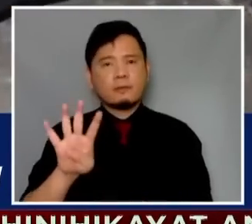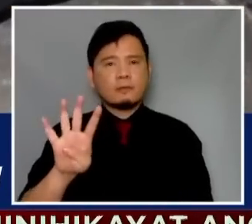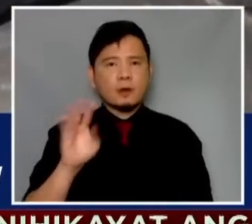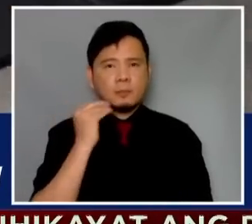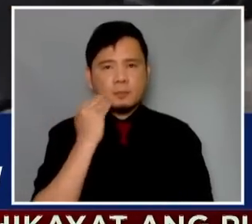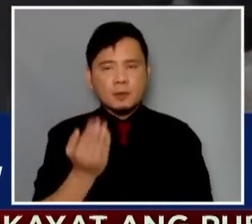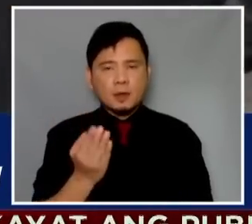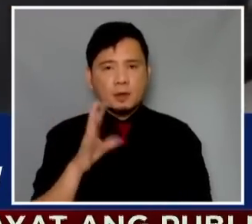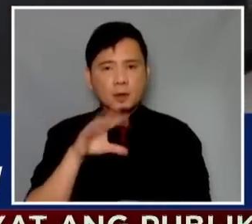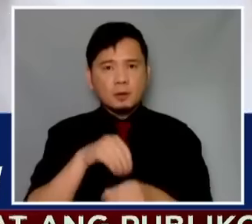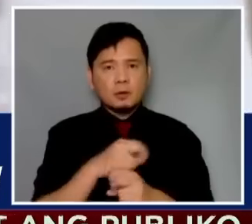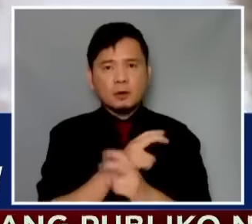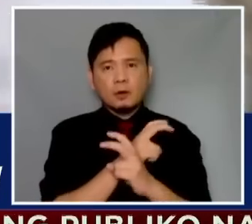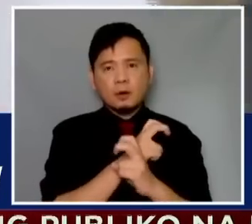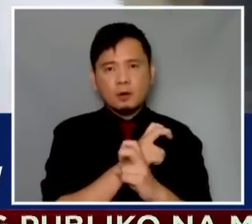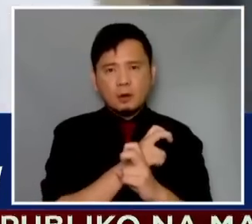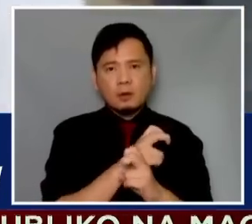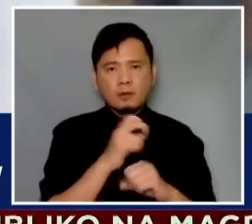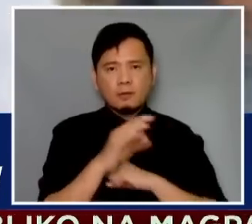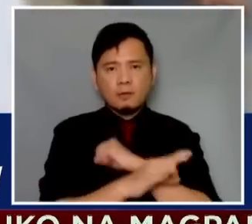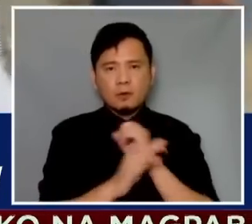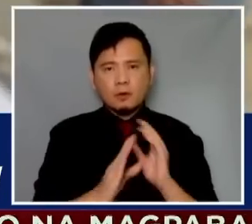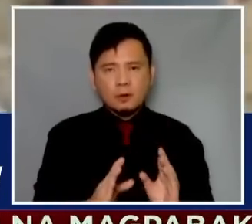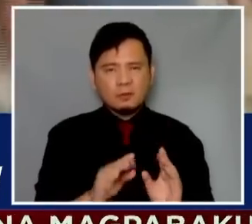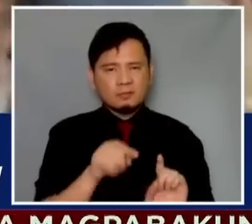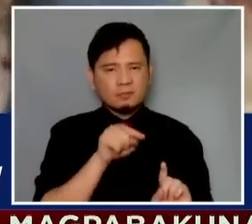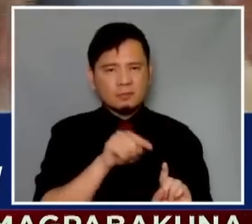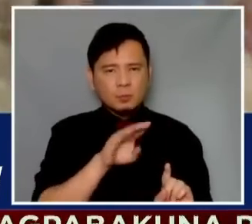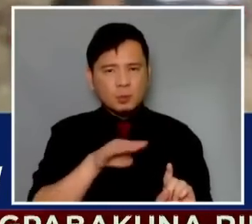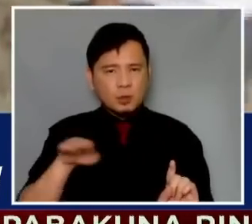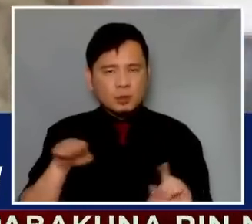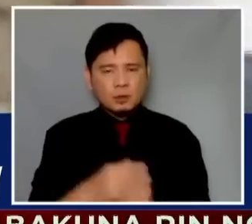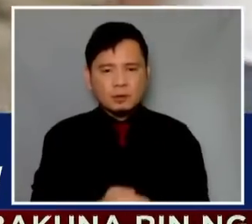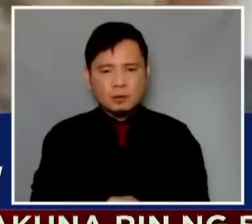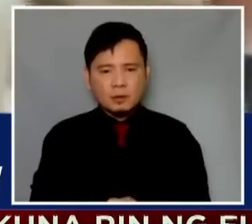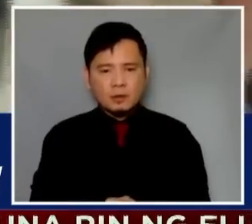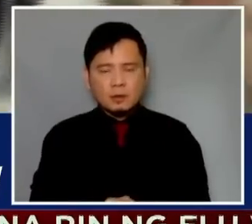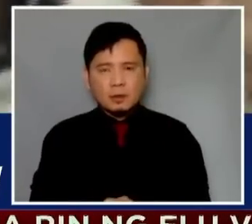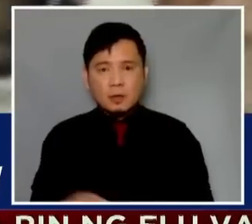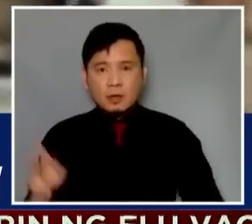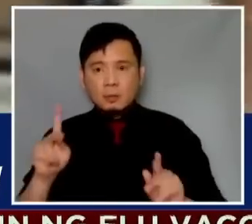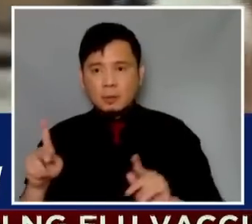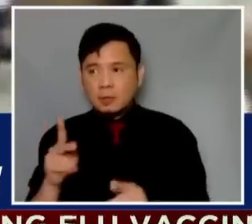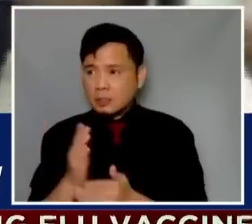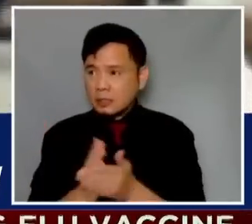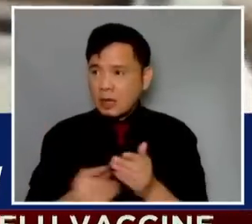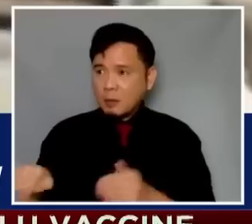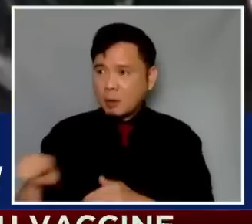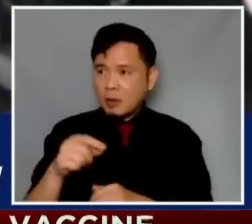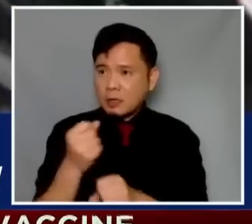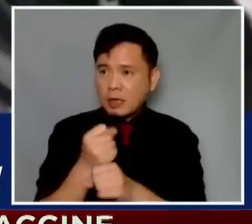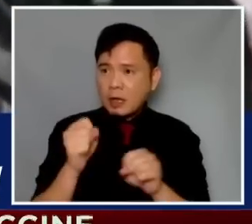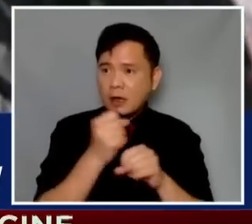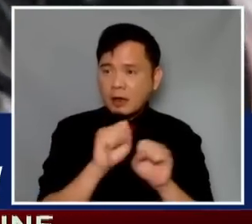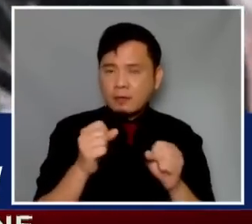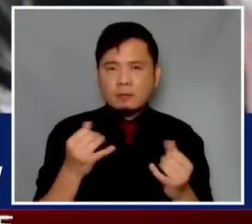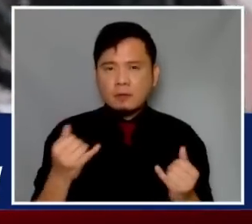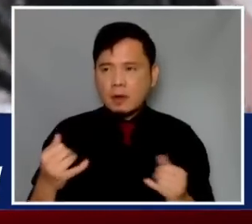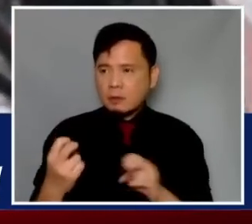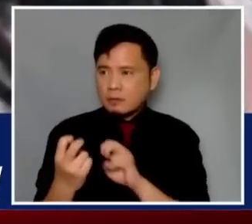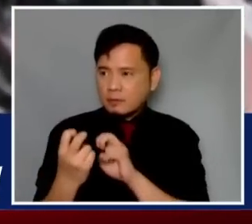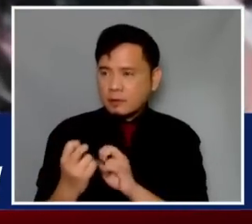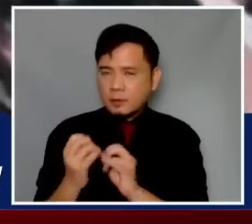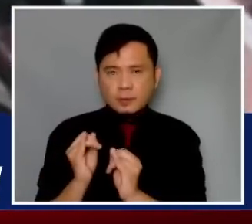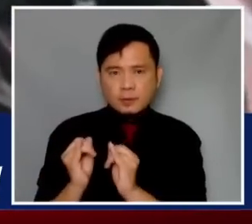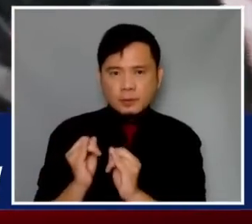Austrian tourist sa Bohol. 20 naman ang nakaligtas na agad ginamot at isinailalim sa debriefing. Pahirapan ang